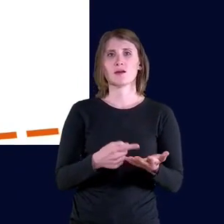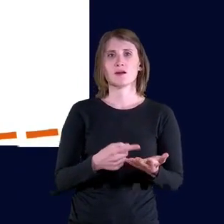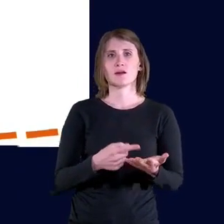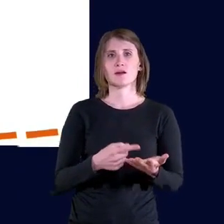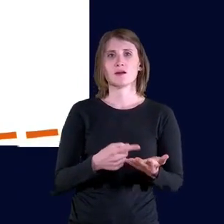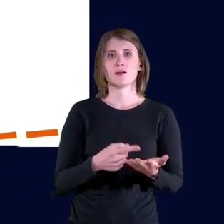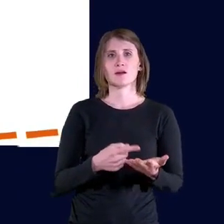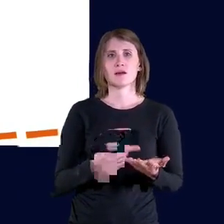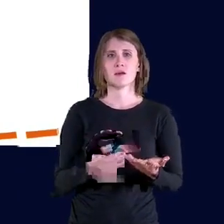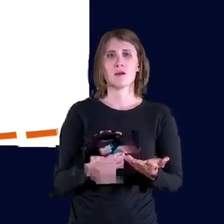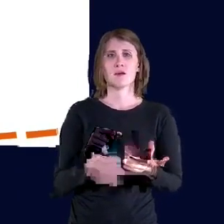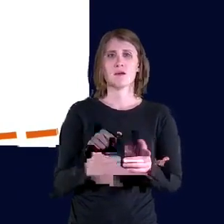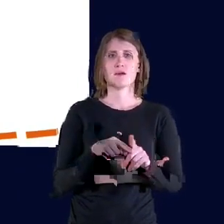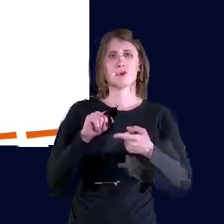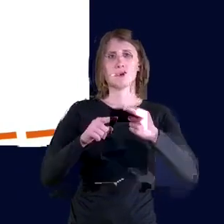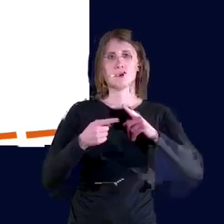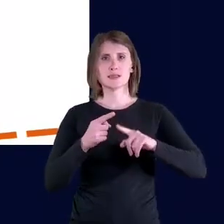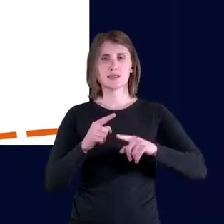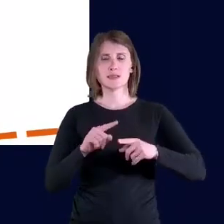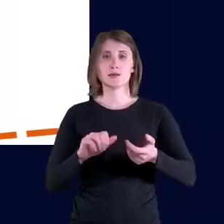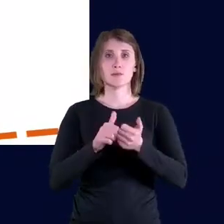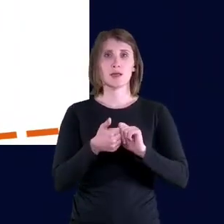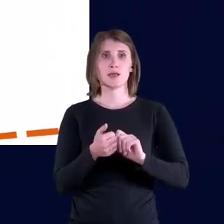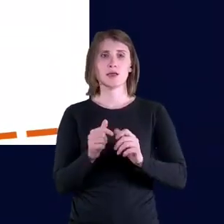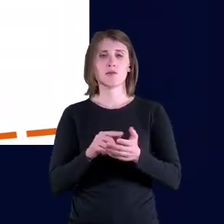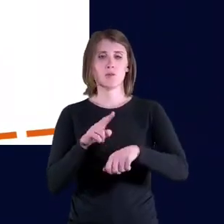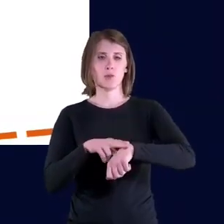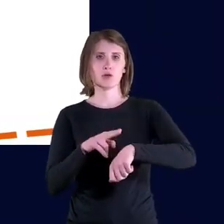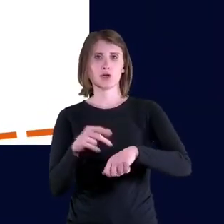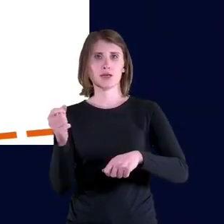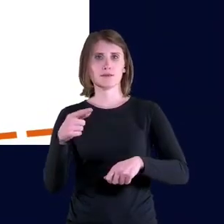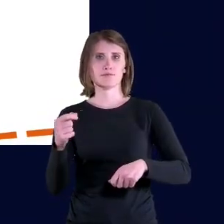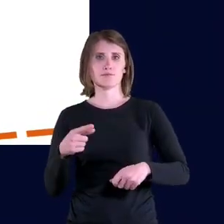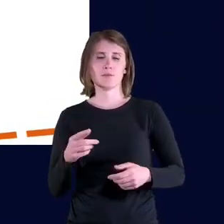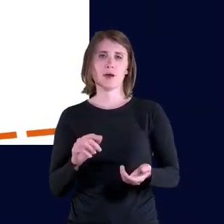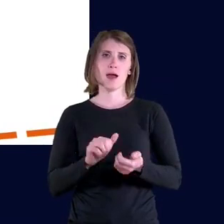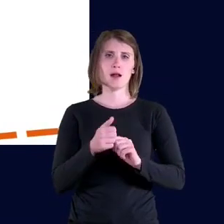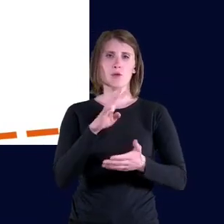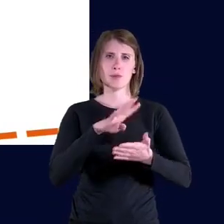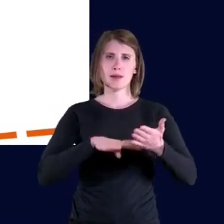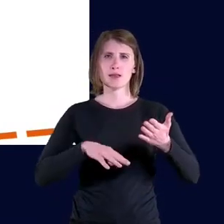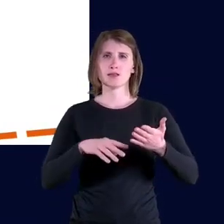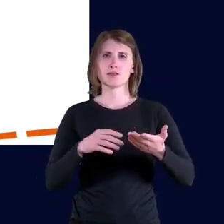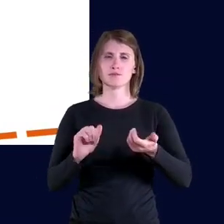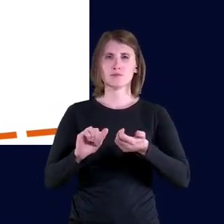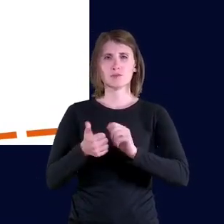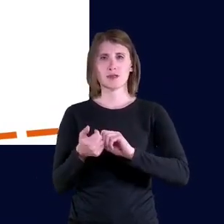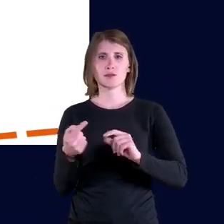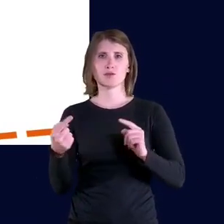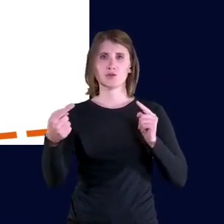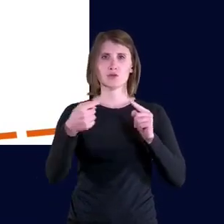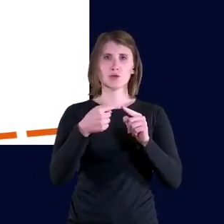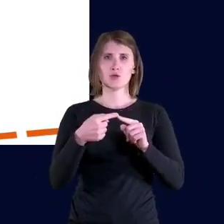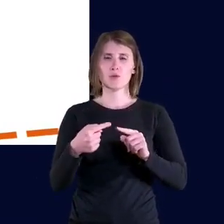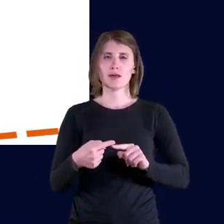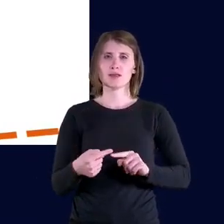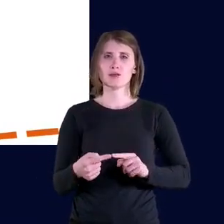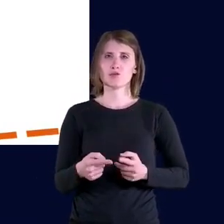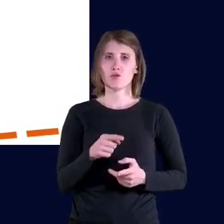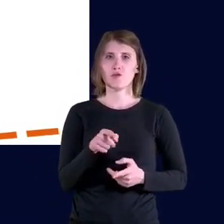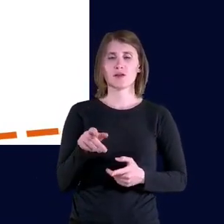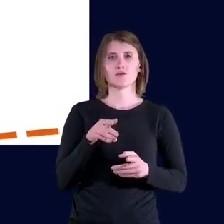móc odcinać tylko re czy formy promowanych treści dostosowując sypialni